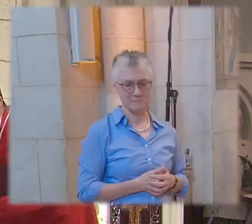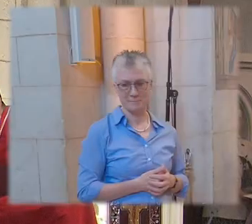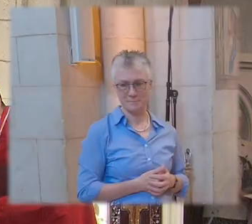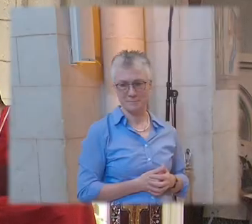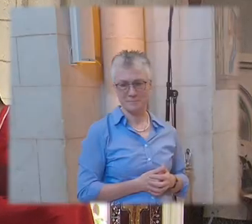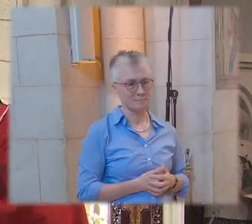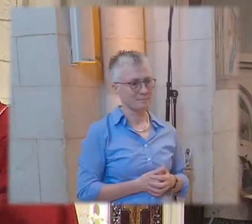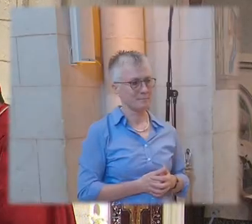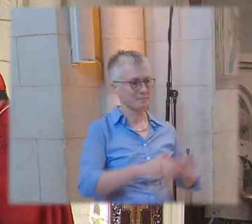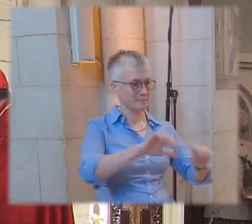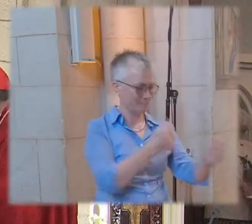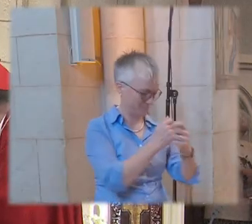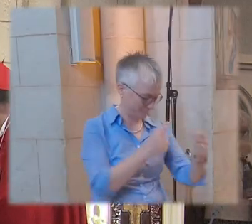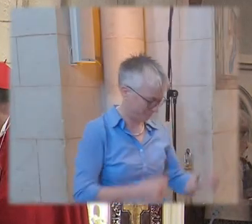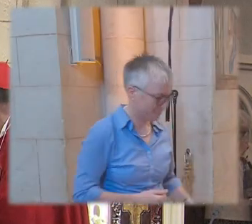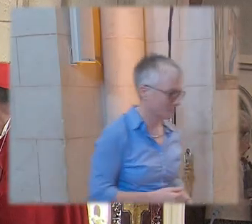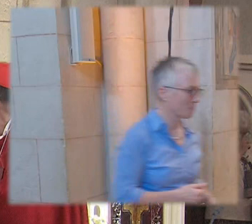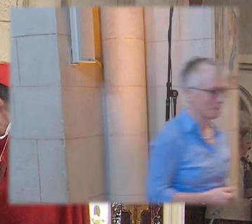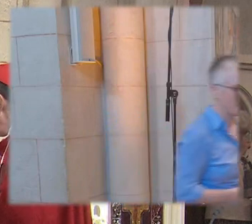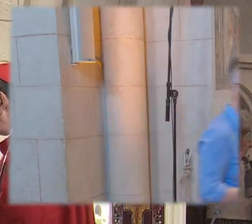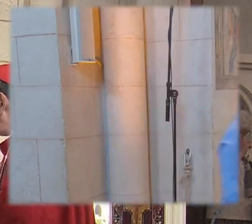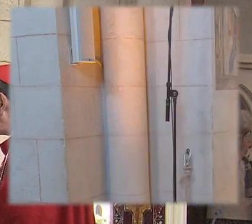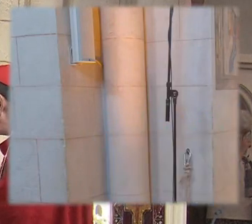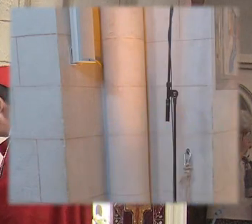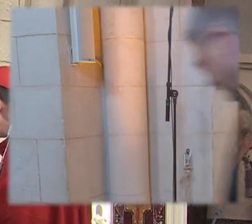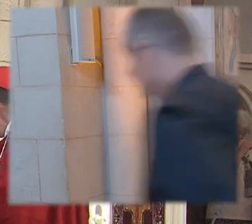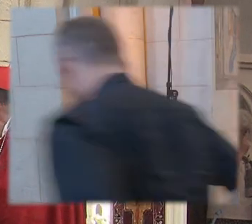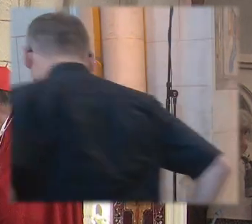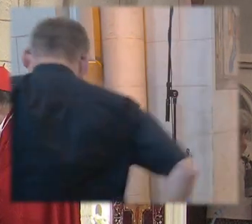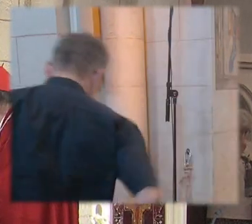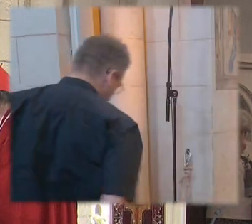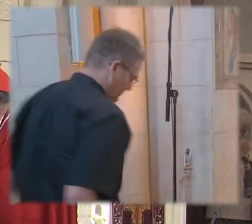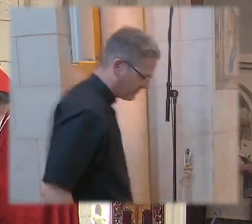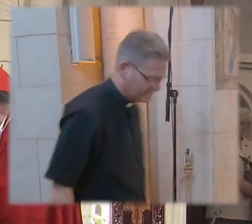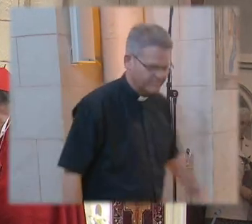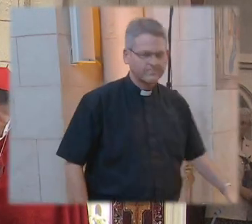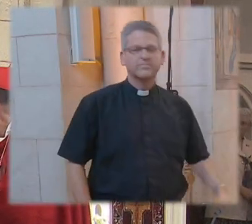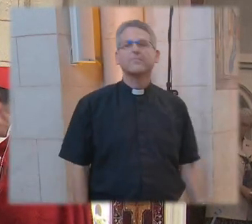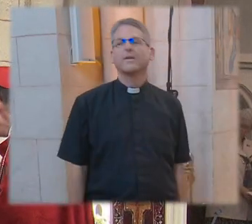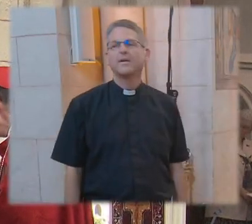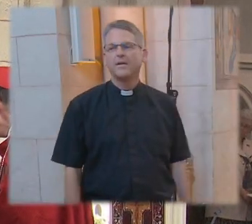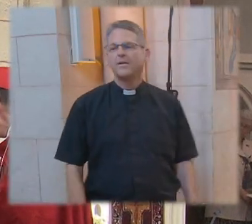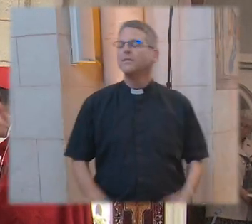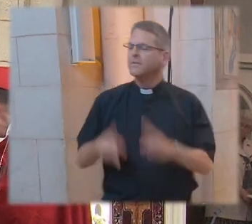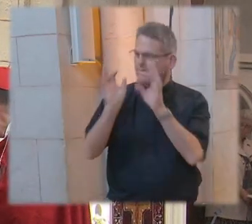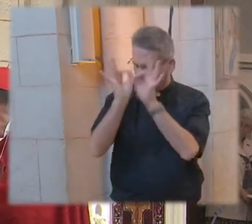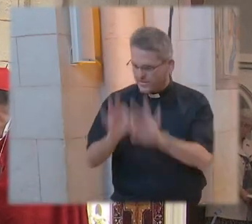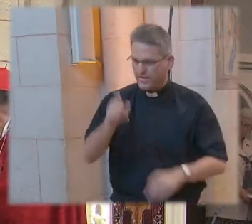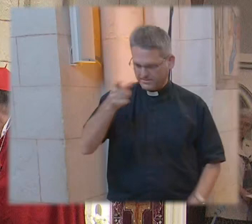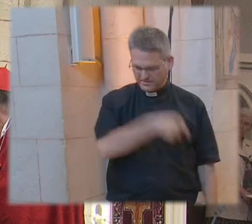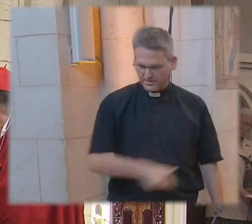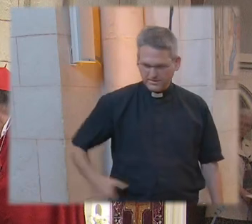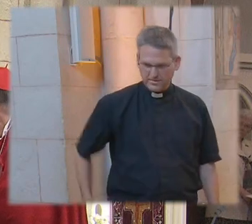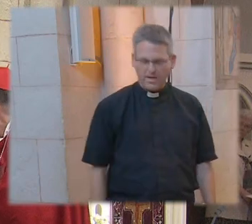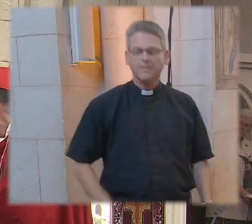Bischof und Generalpostulator bitten jetzt um die Seligsprechung. Im Namen des Generalrektors, der